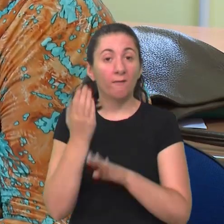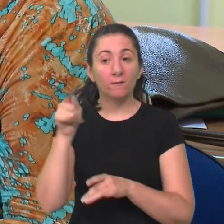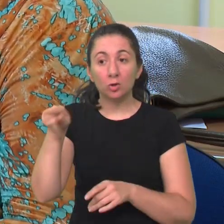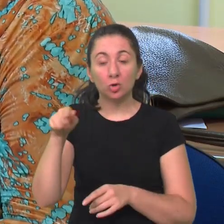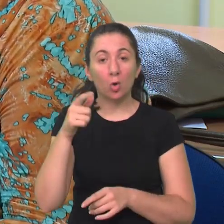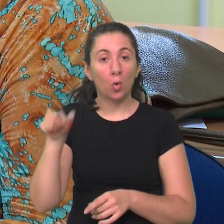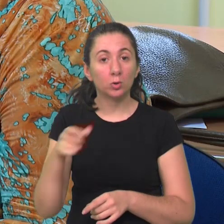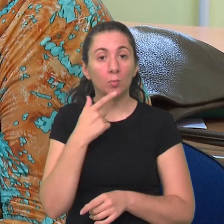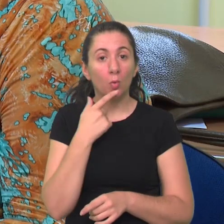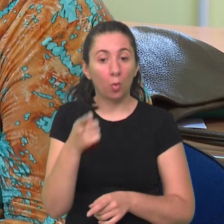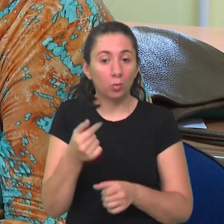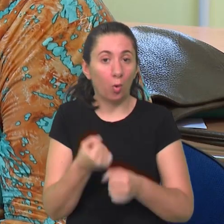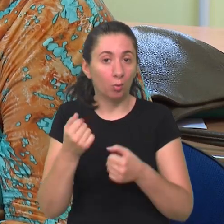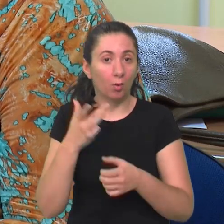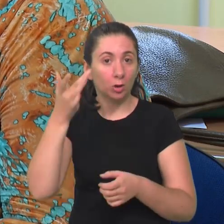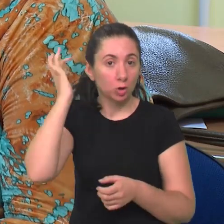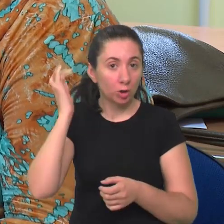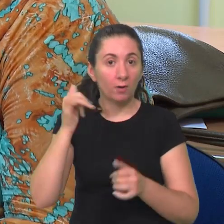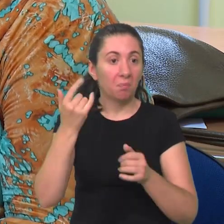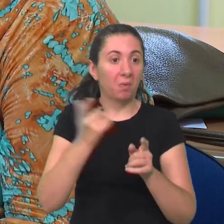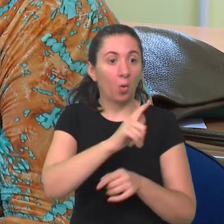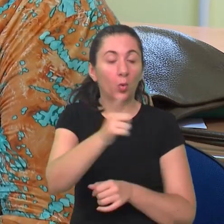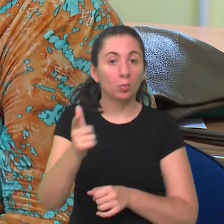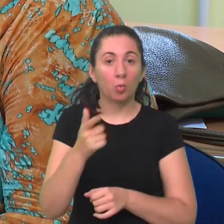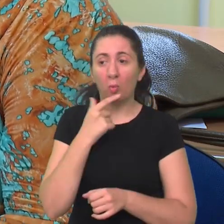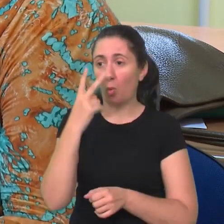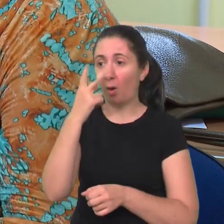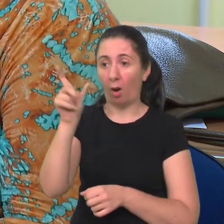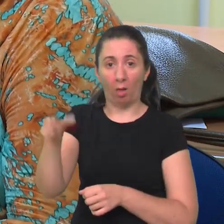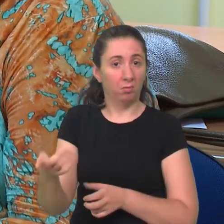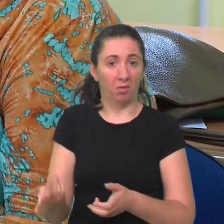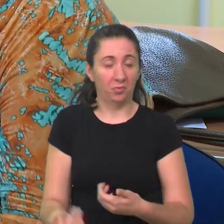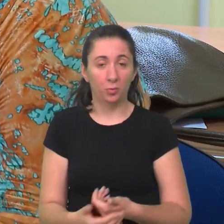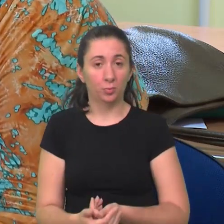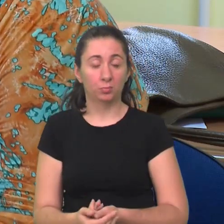osobu koja to nosi nego sve ostale koji u njega gledaju.